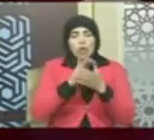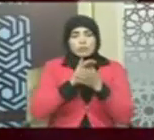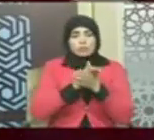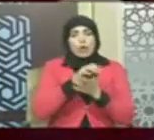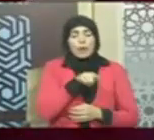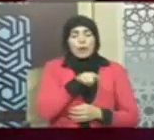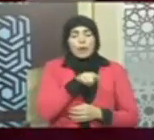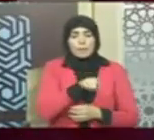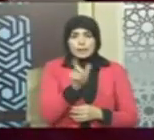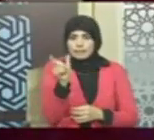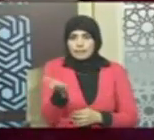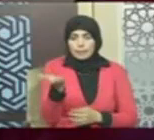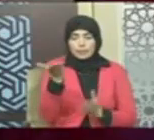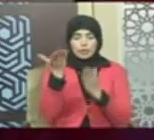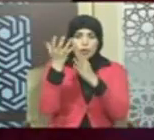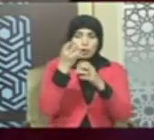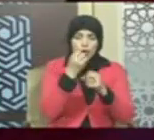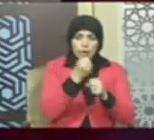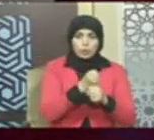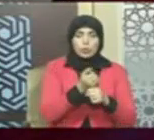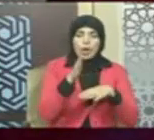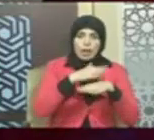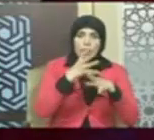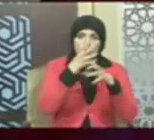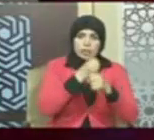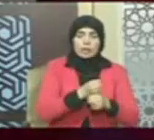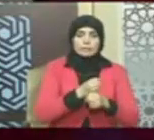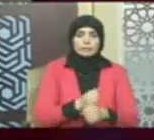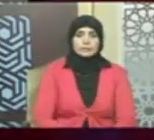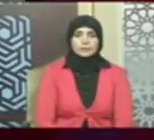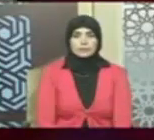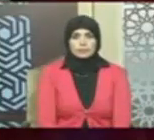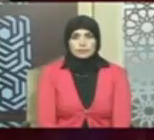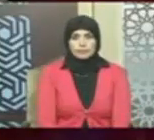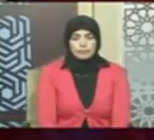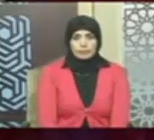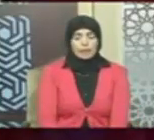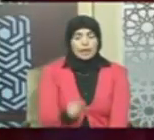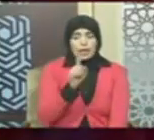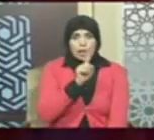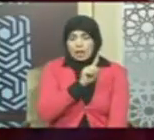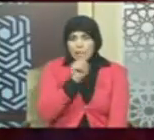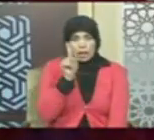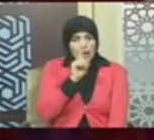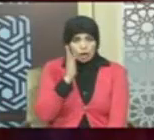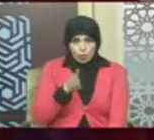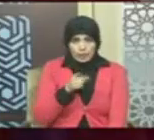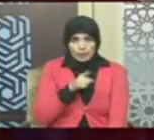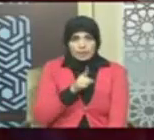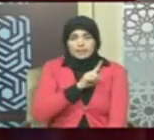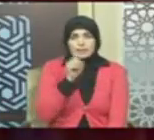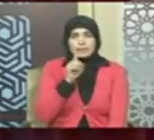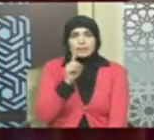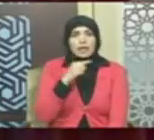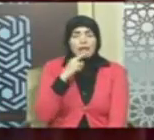سيدنا رسول الله صلى الله عليه وسلم لا يمكن أن يحيط